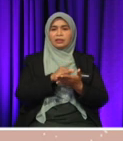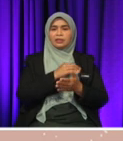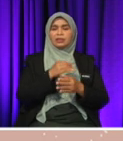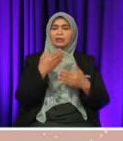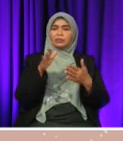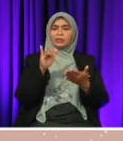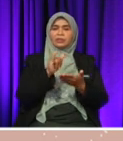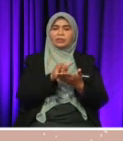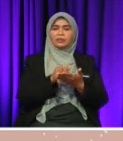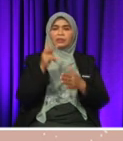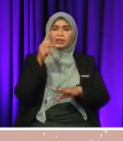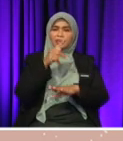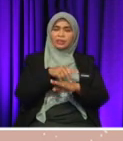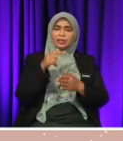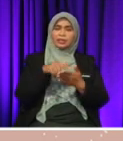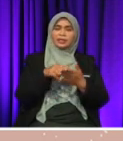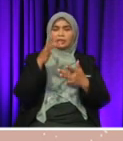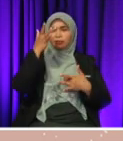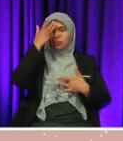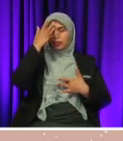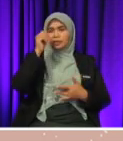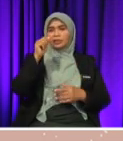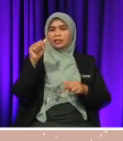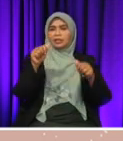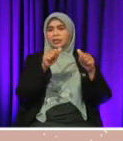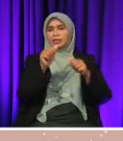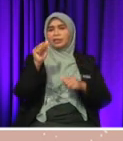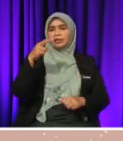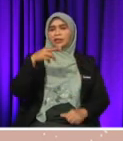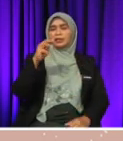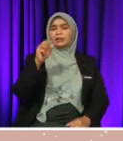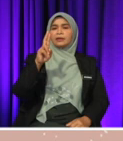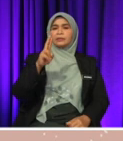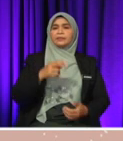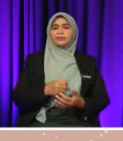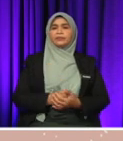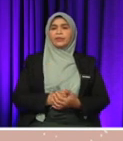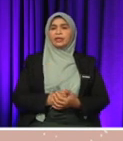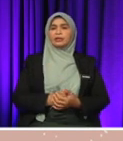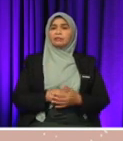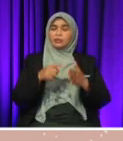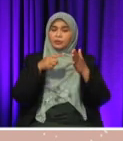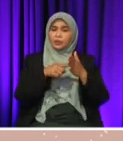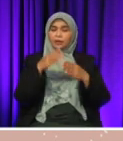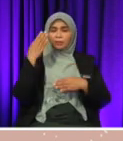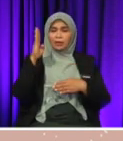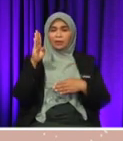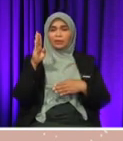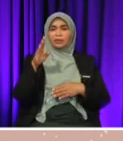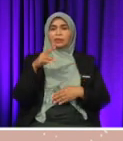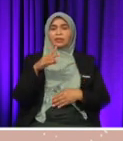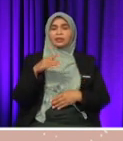Ahmad mengunci bahasa kaki mengekang bahasa tangan itu menunjukkan bahwa